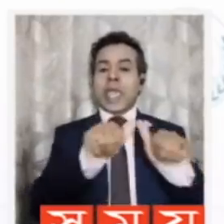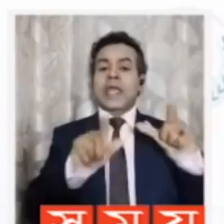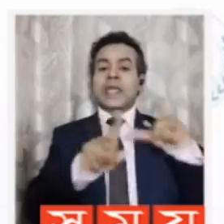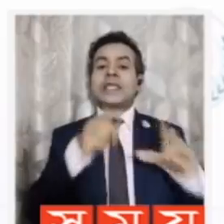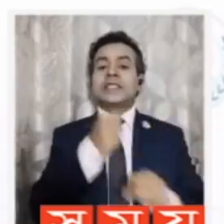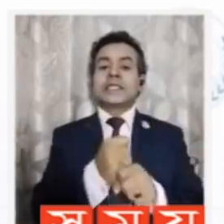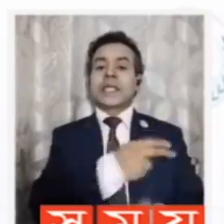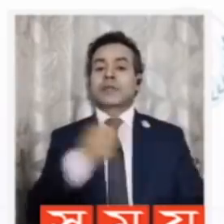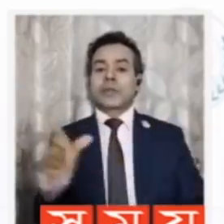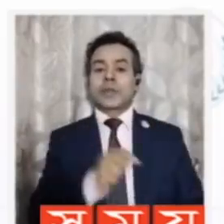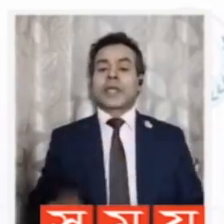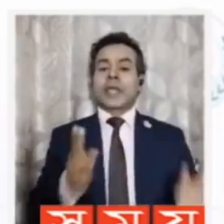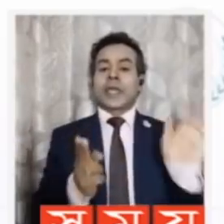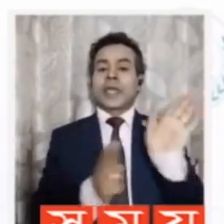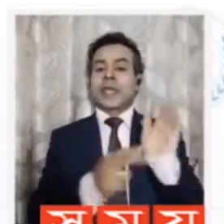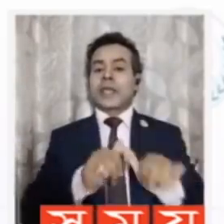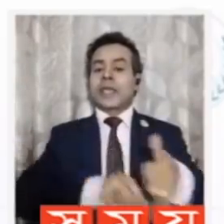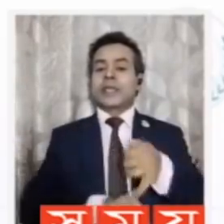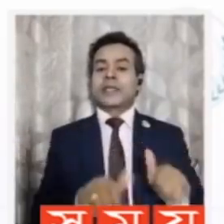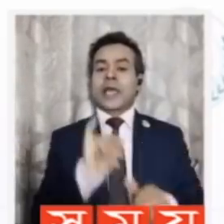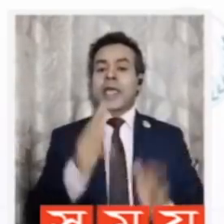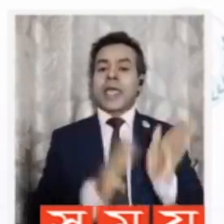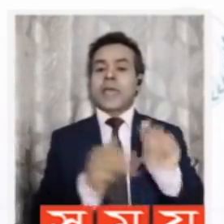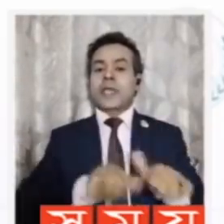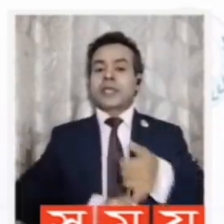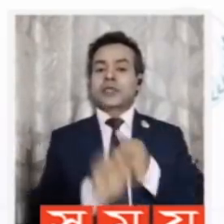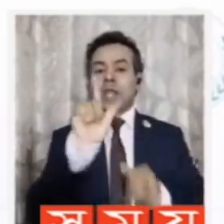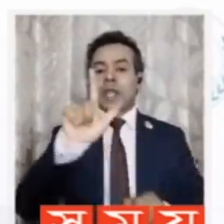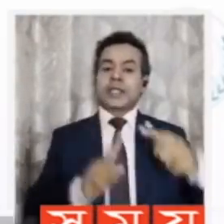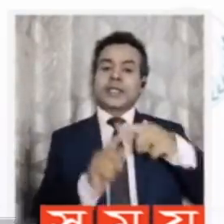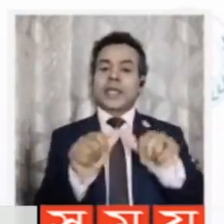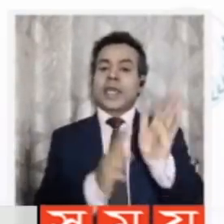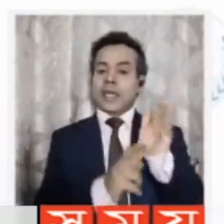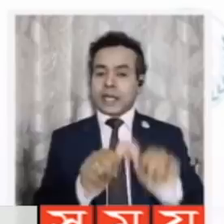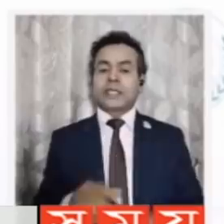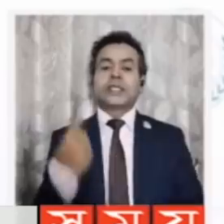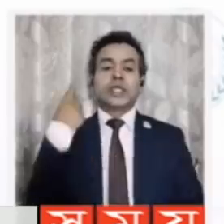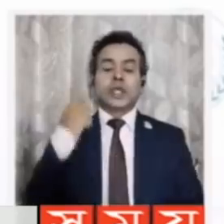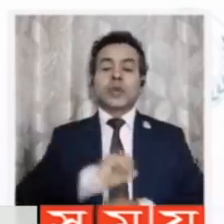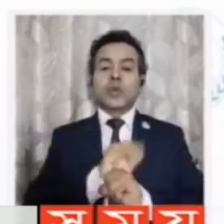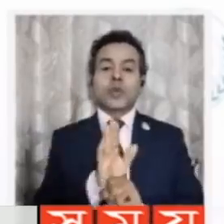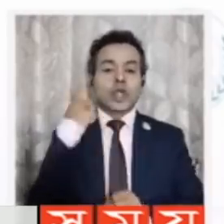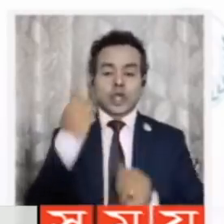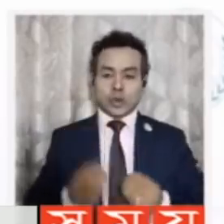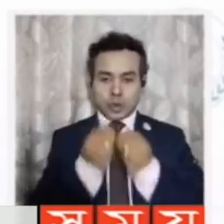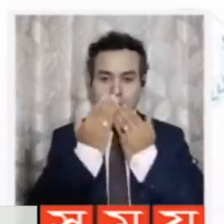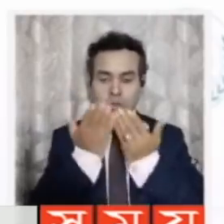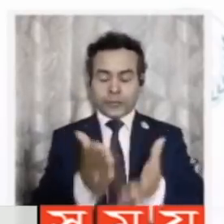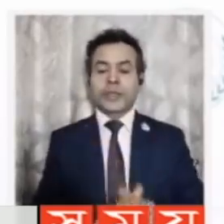কোভিড-19 দৈনিক স্বাস্থ্য বুলেটিন নিয়ে আপনাদের সামনে উপস্থিত হয়েছি। তথ্য পরিবেশনের আগে একটি